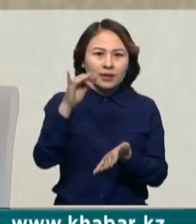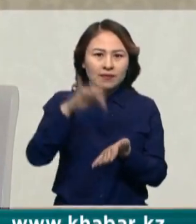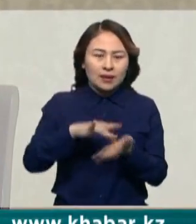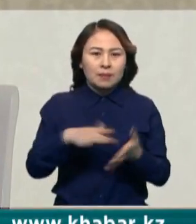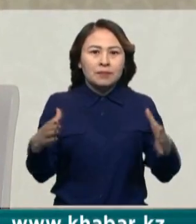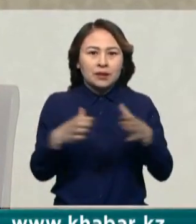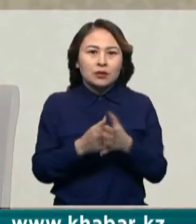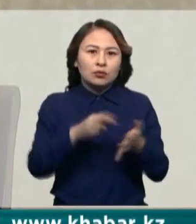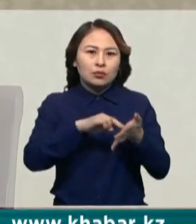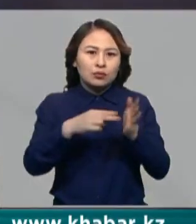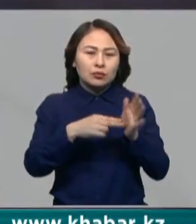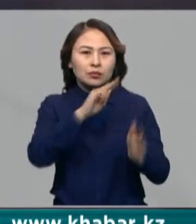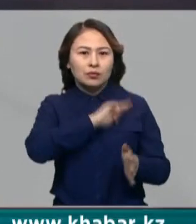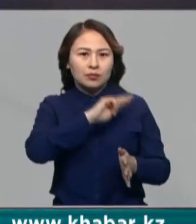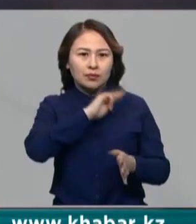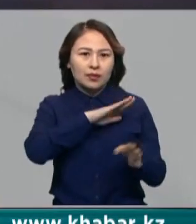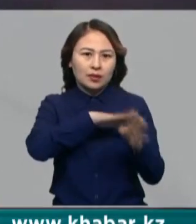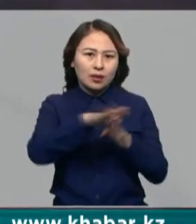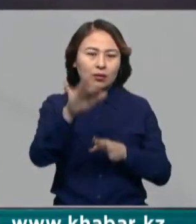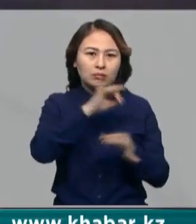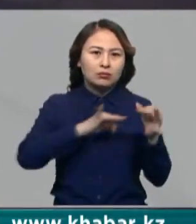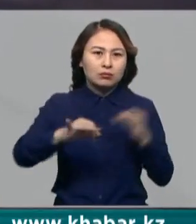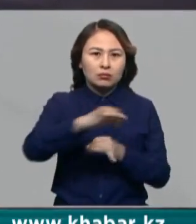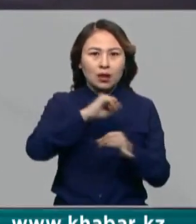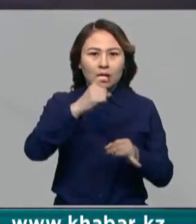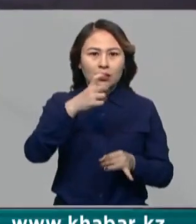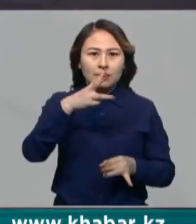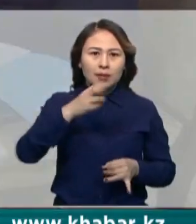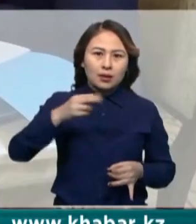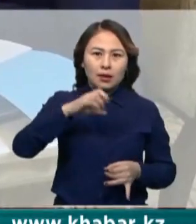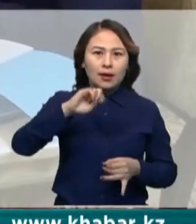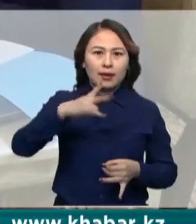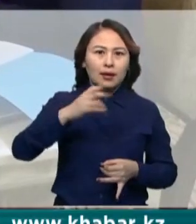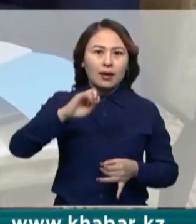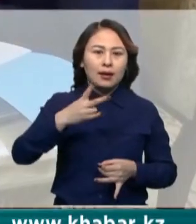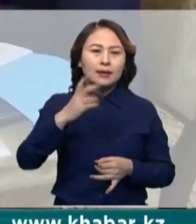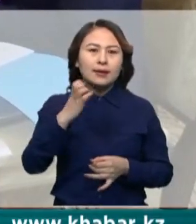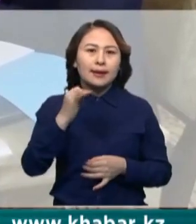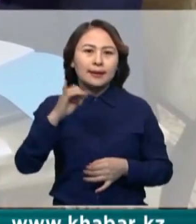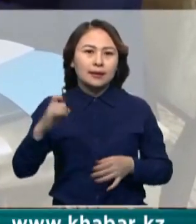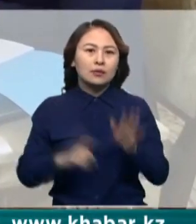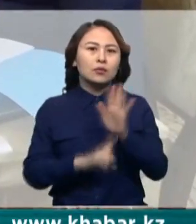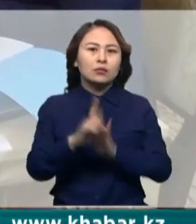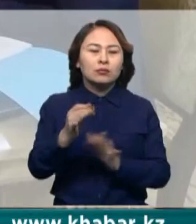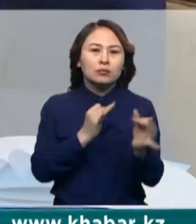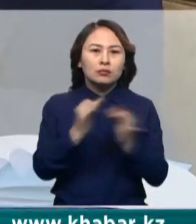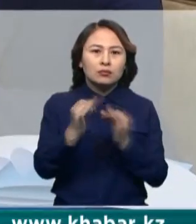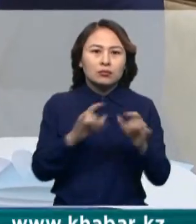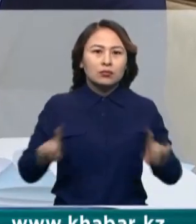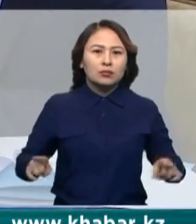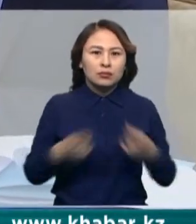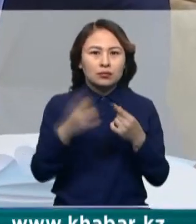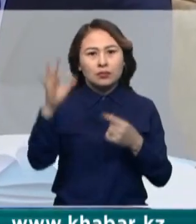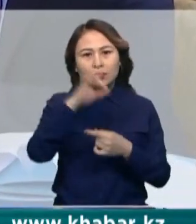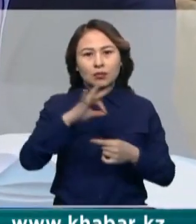бірлескен жобаларының жүзеге асырылуы жайында әңгімелесті. Ахмед Әли Әл-Сайхтың айтуынша, өзара ынтымақтастықтың